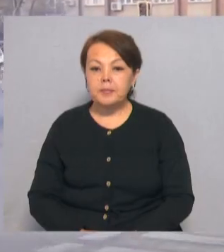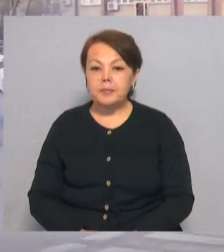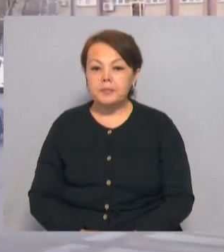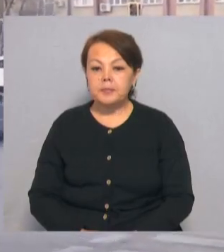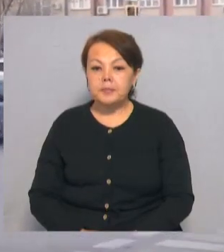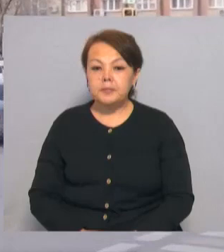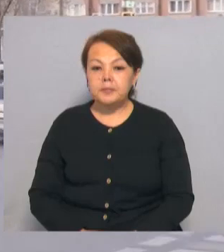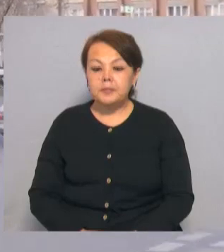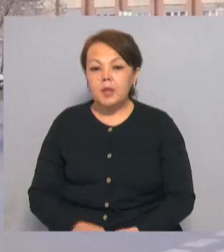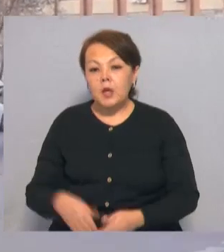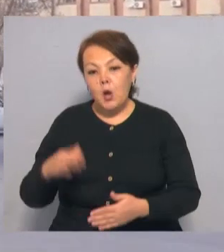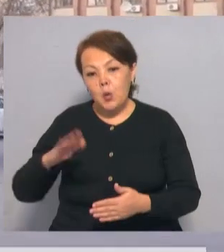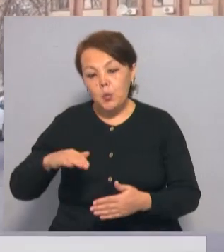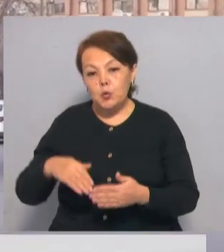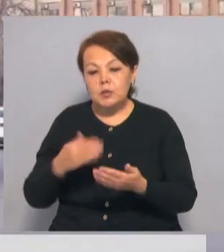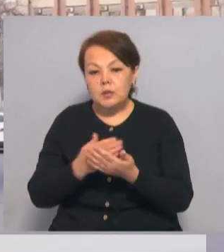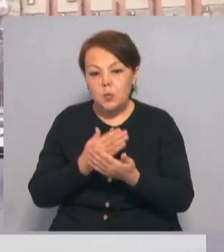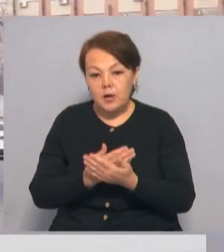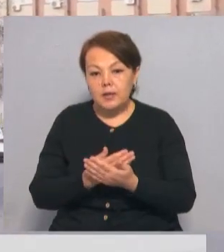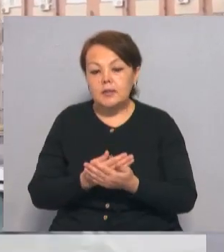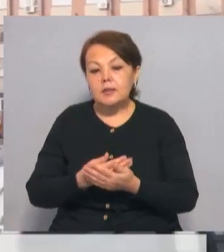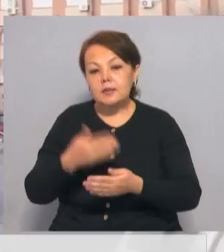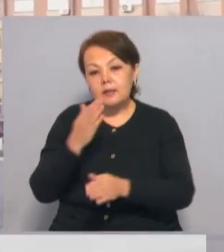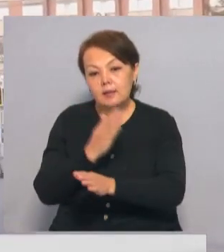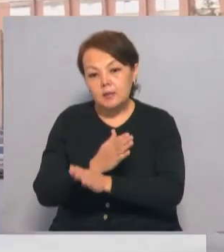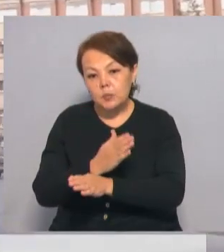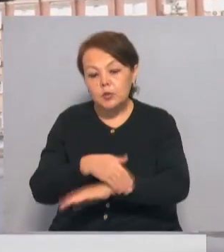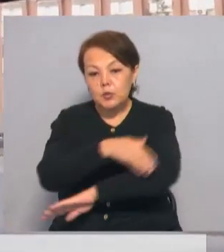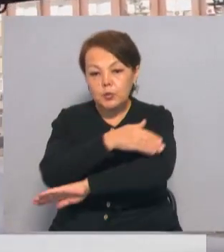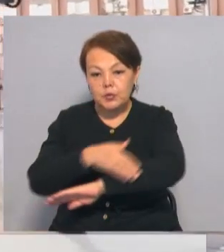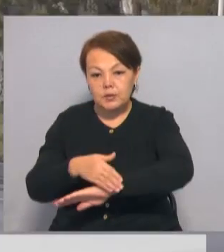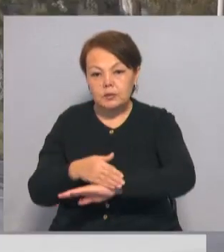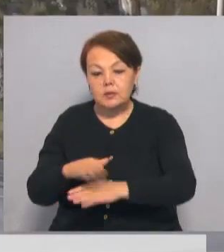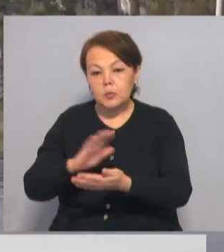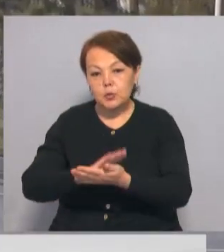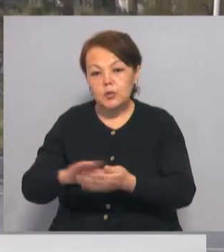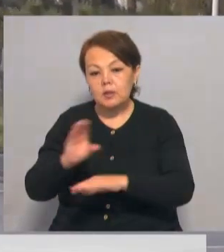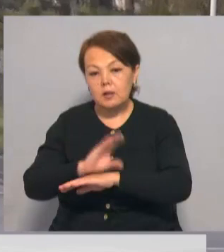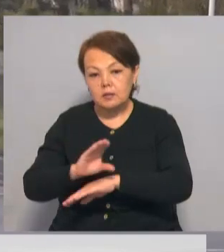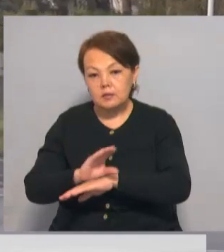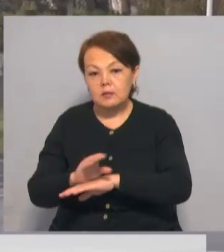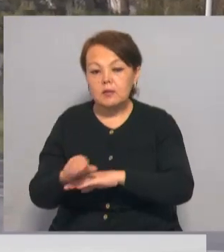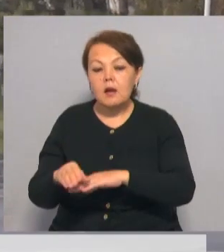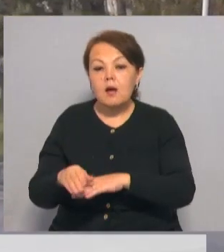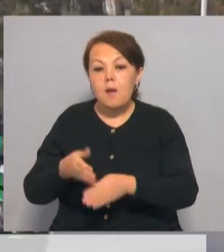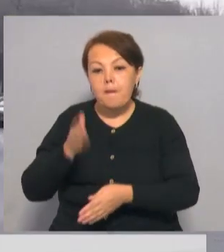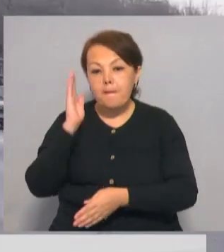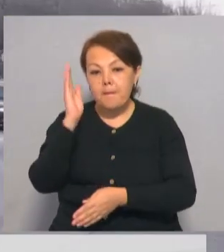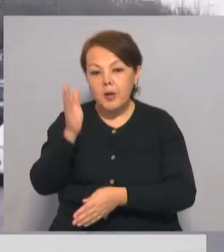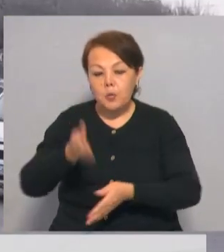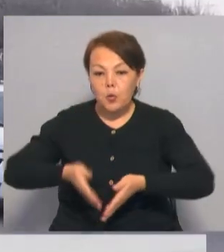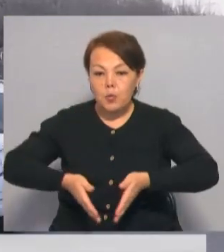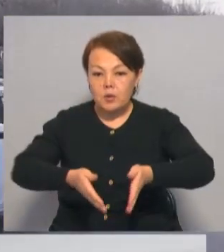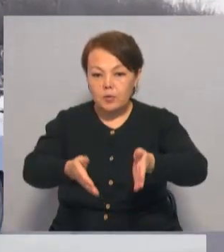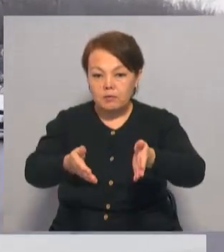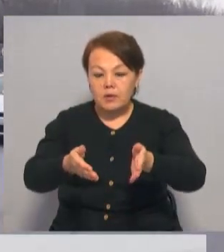шоссе после реализации проекта на данном перекрёстке будет налажено движение транспорта Что позволит авто двигаться в прямом направлении то есть